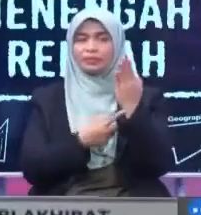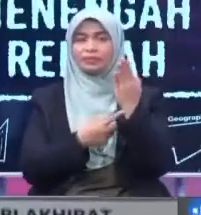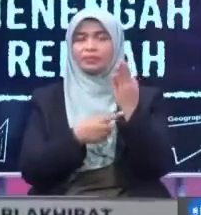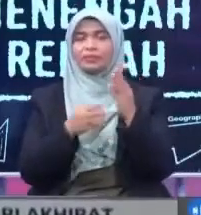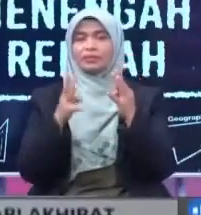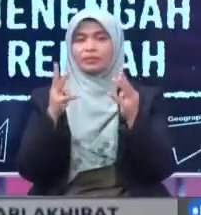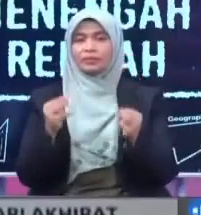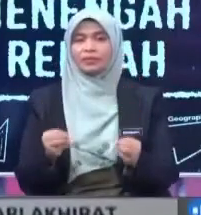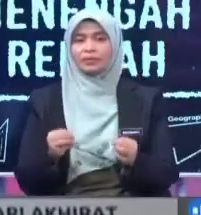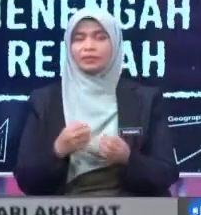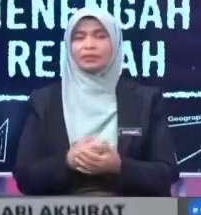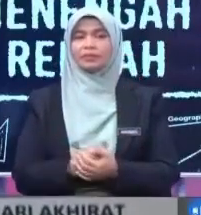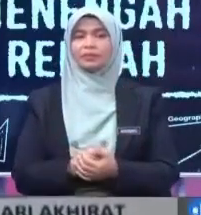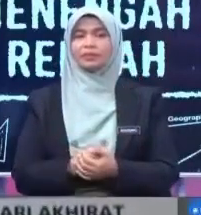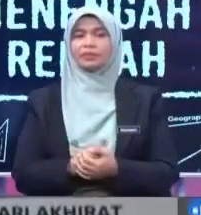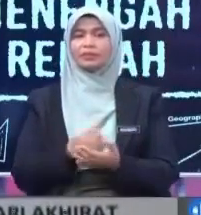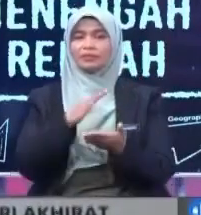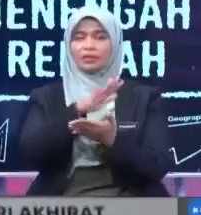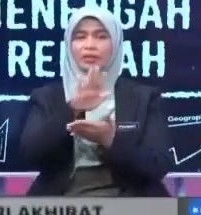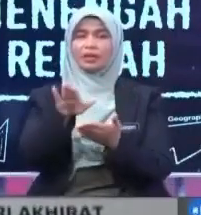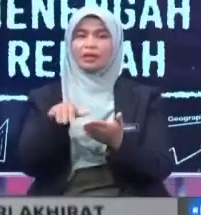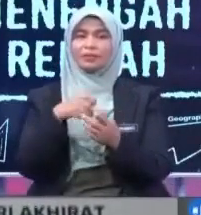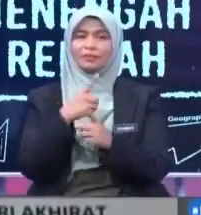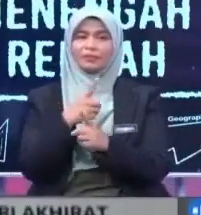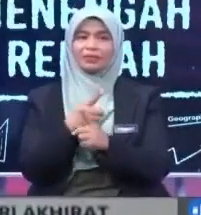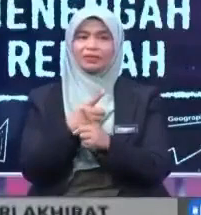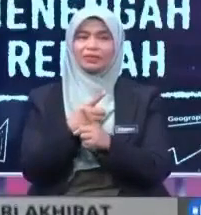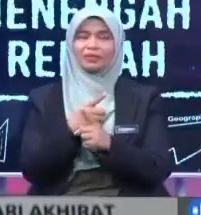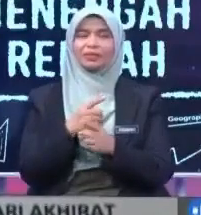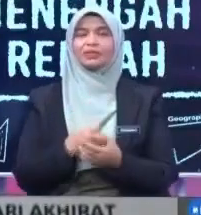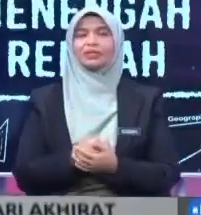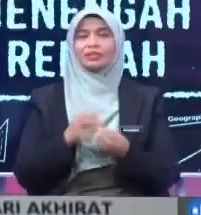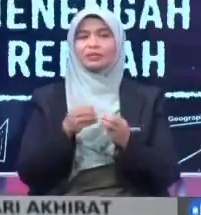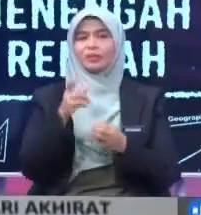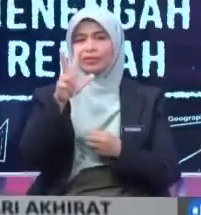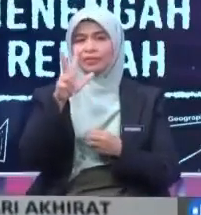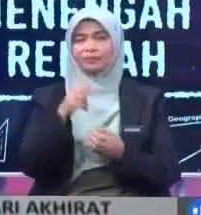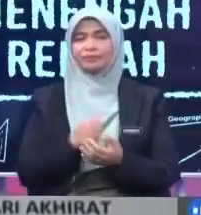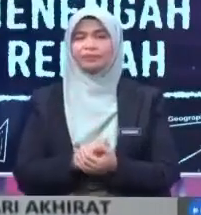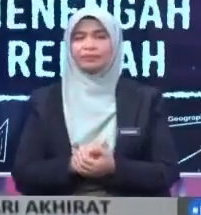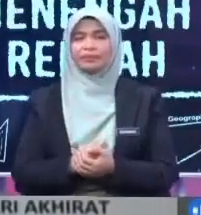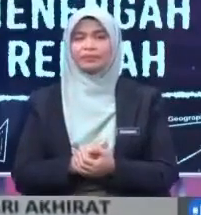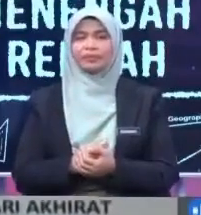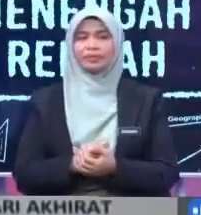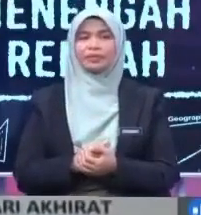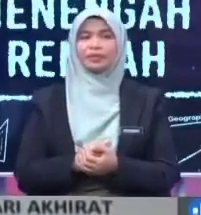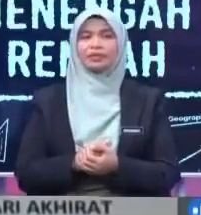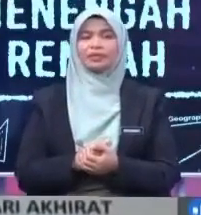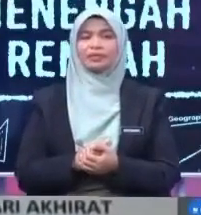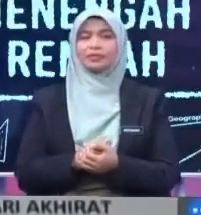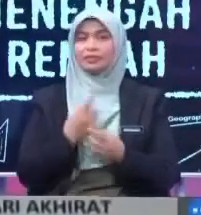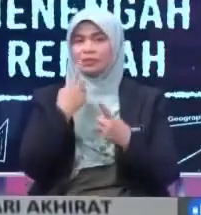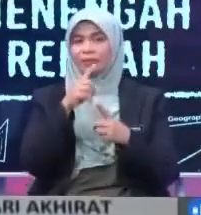Okey, betul. Okey, semua betul juga. Seterusnya kita akan berada di mahsyar suratan amalan. Dan yang ketiga jawapannya